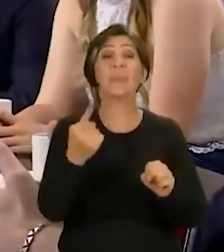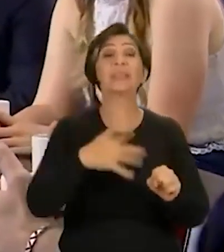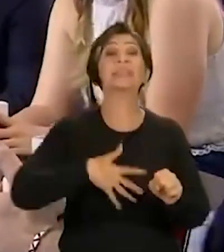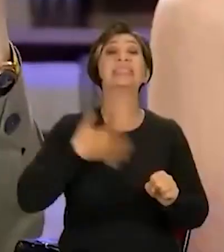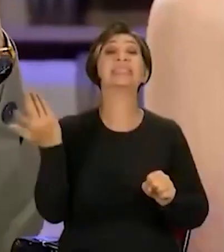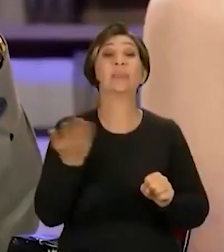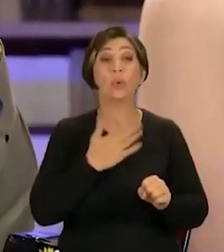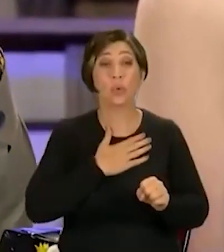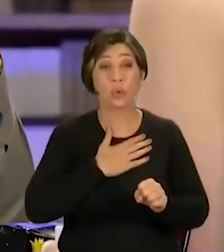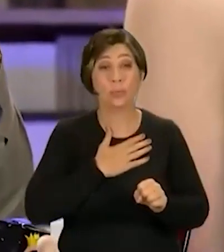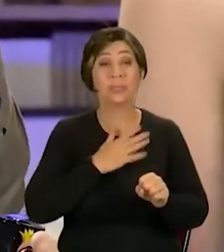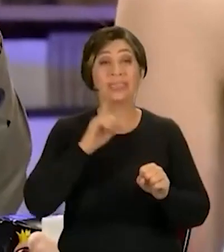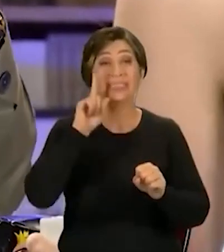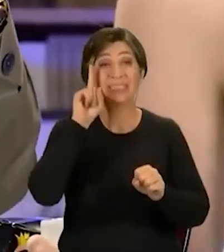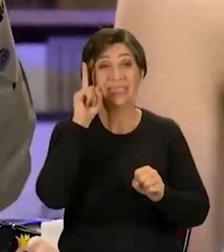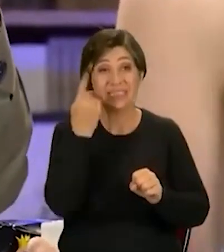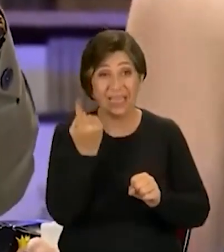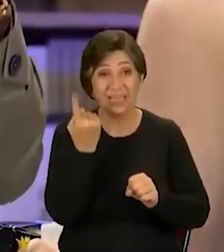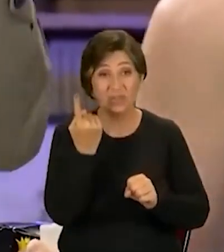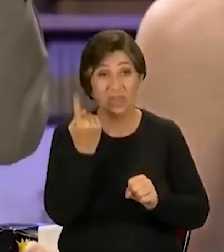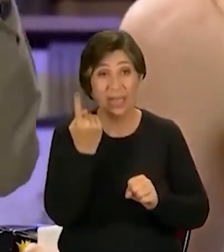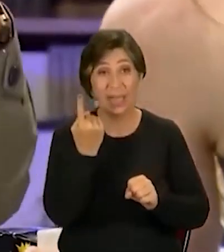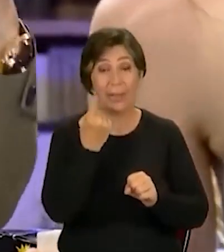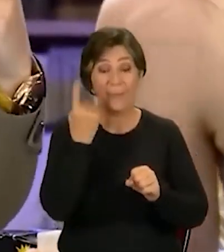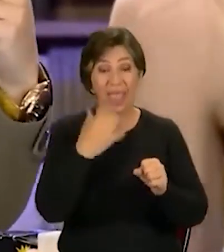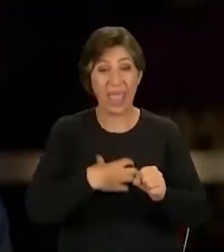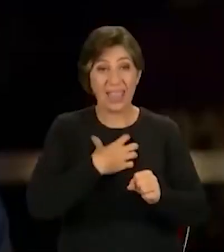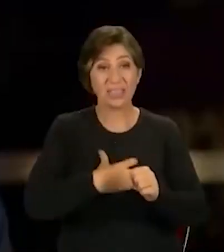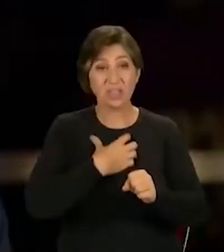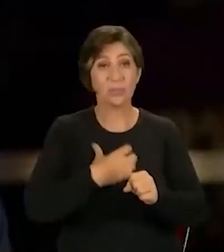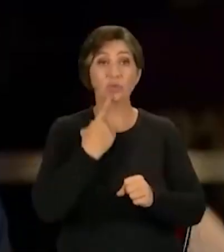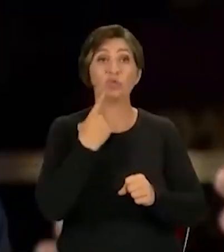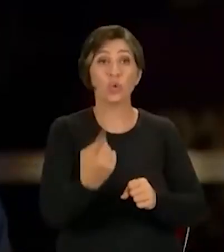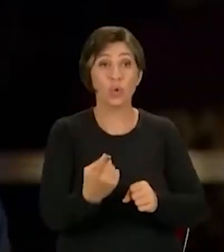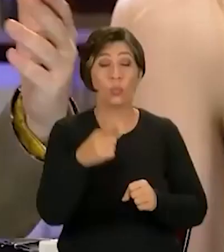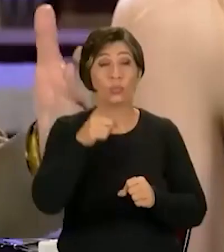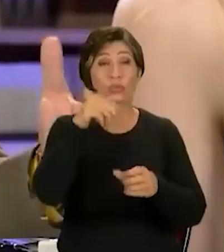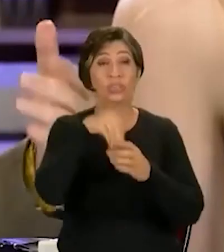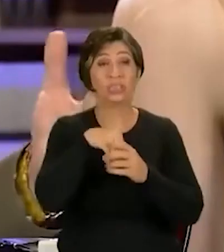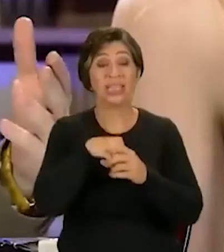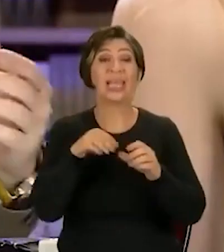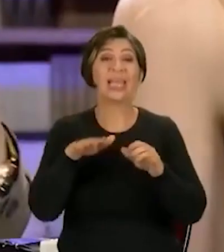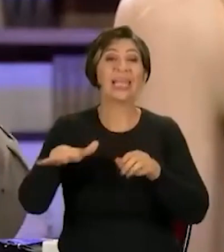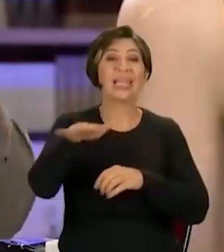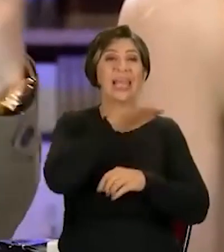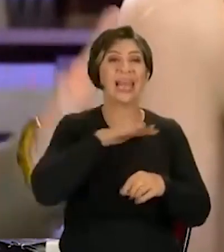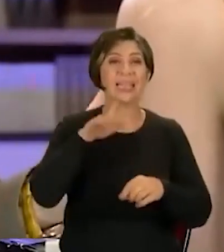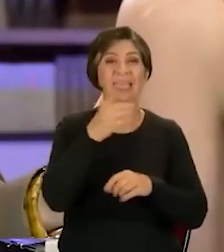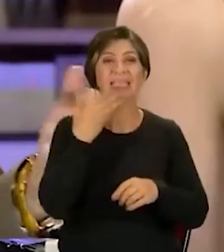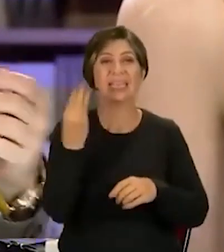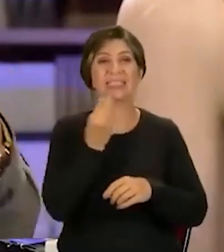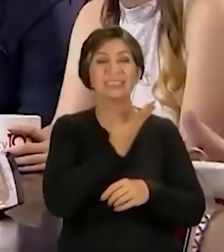çalışmıyorum. Sadece bir endişemi dile getiriyorum. Bunun için de genelde şöyle bir